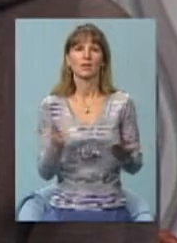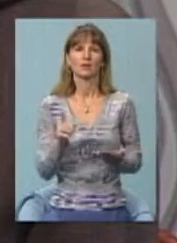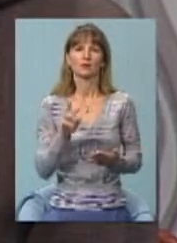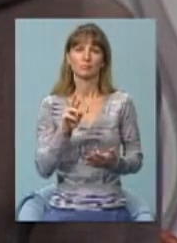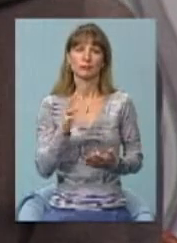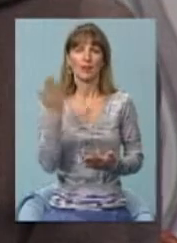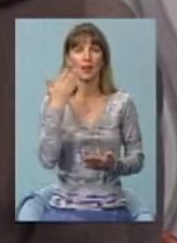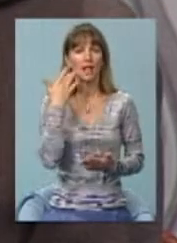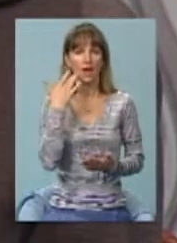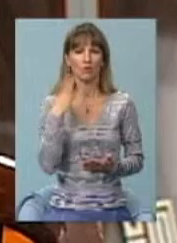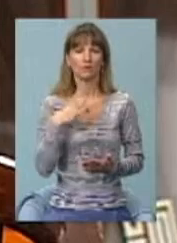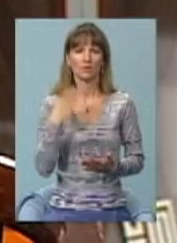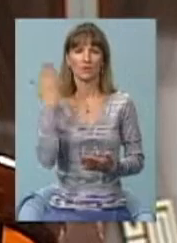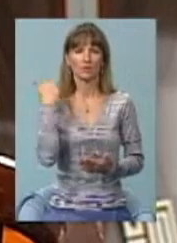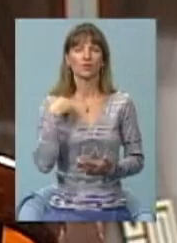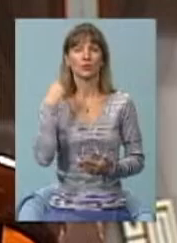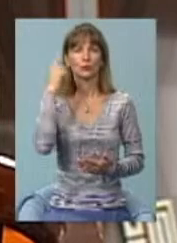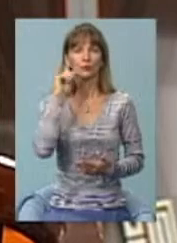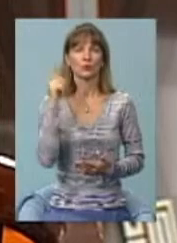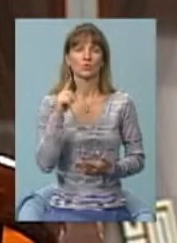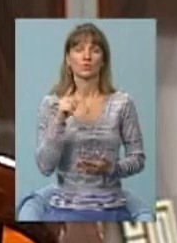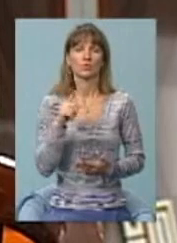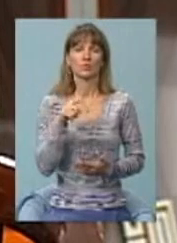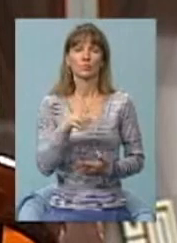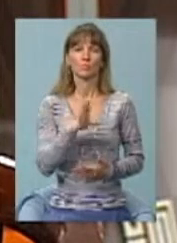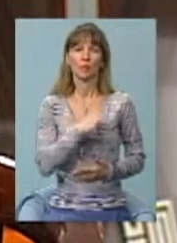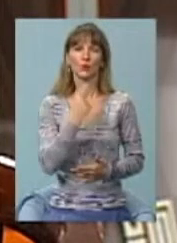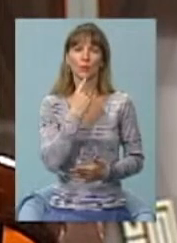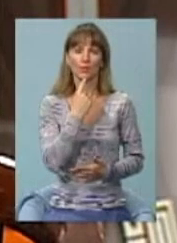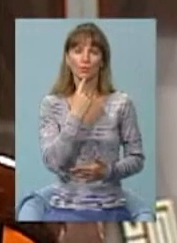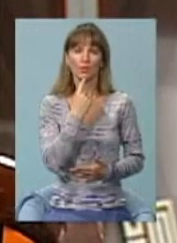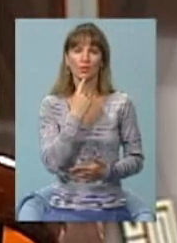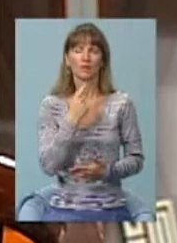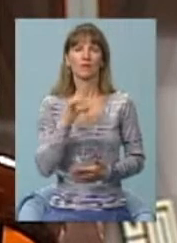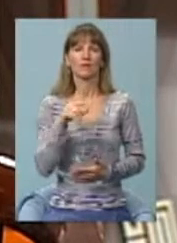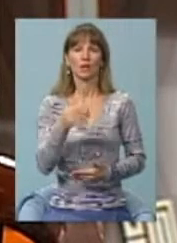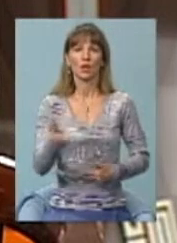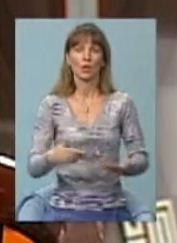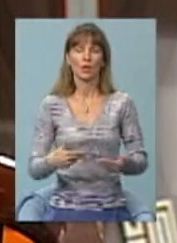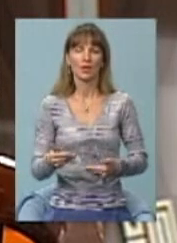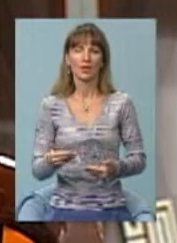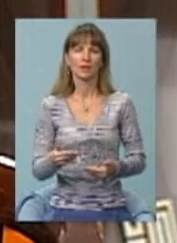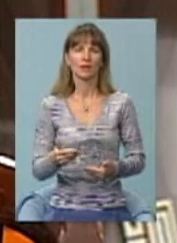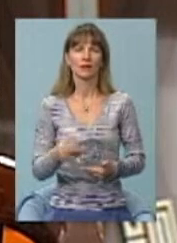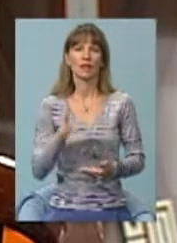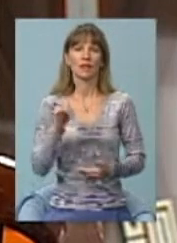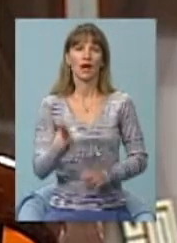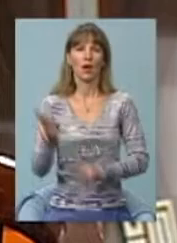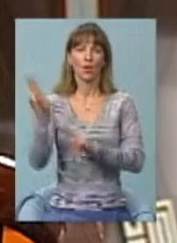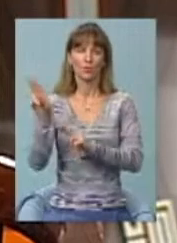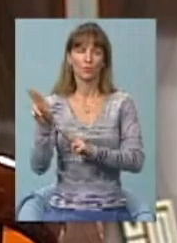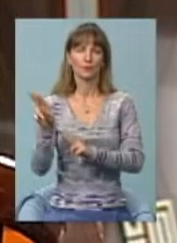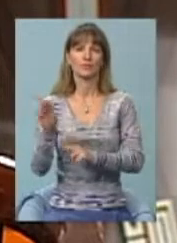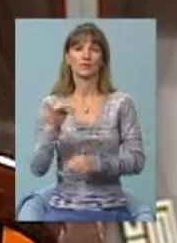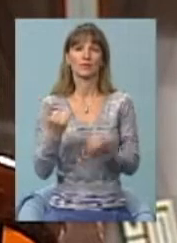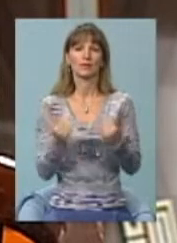легко їм тоді було взагалі? Мені здається, що їм було, звісно, нелегко, вони ходили на охоти, на полювання, а зараз